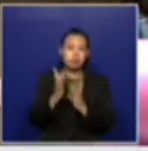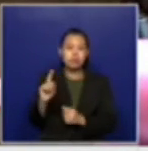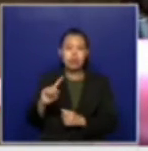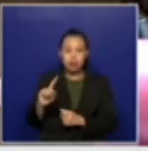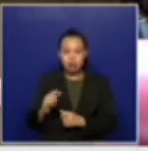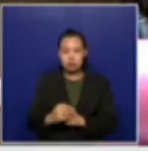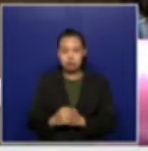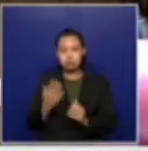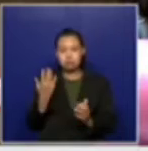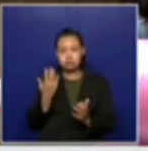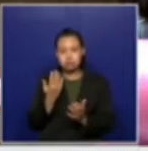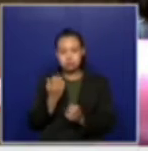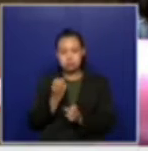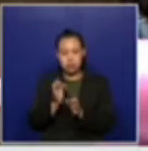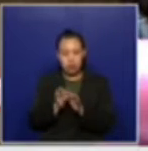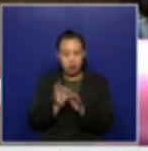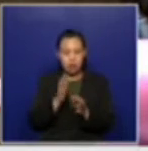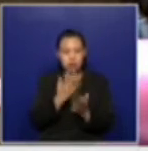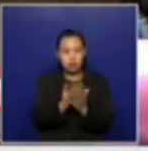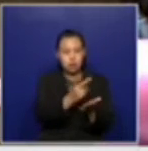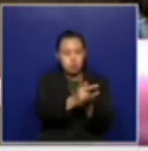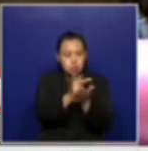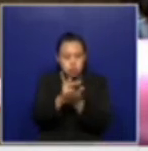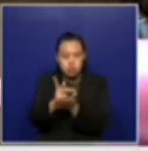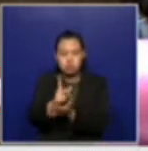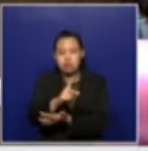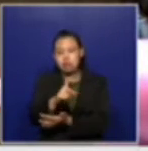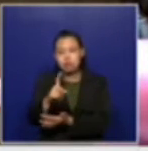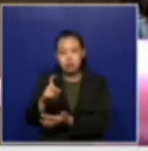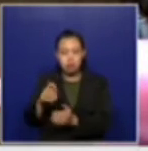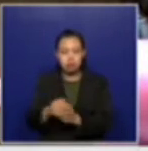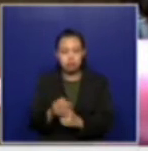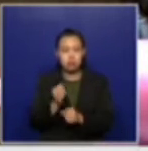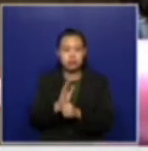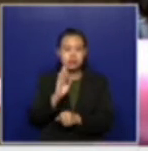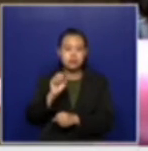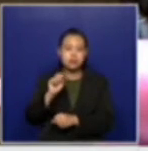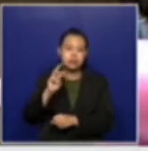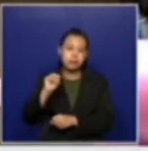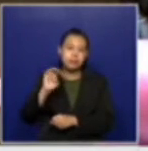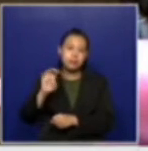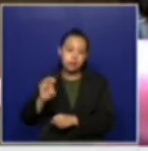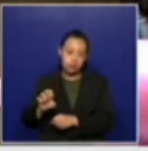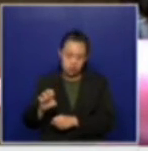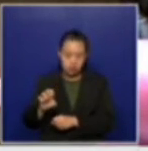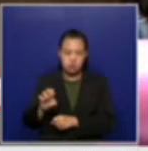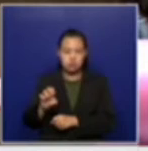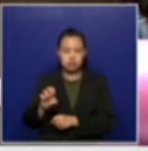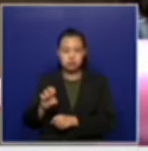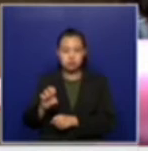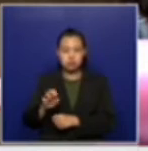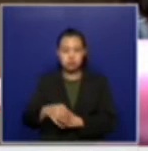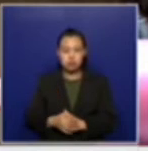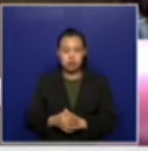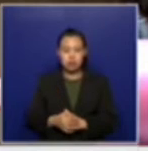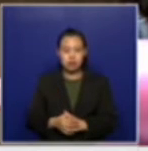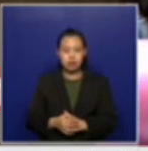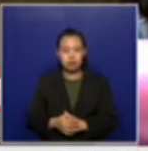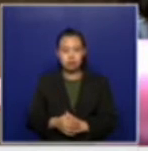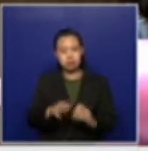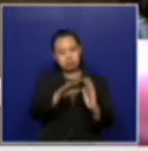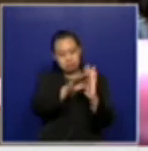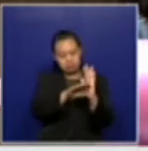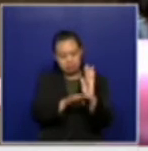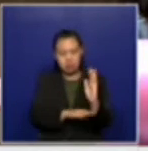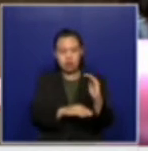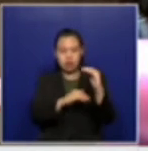จังผู้ประกอบการ SME ส่วนใหญ่เป็นธุรกิจขนาดกลางขนาดย่อมการกำหนดคุณสมบัติของผู้ประกอบการรายเดิม